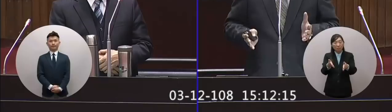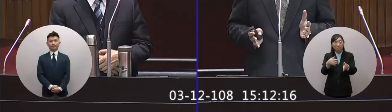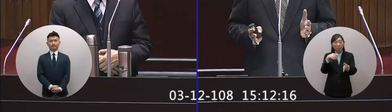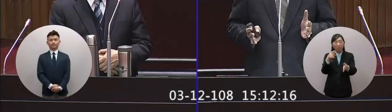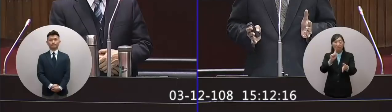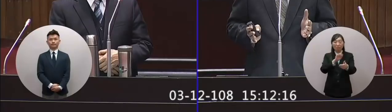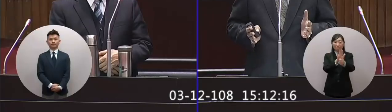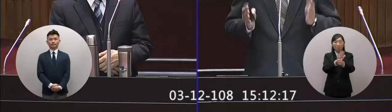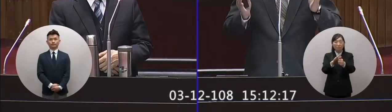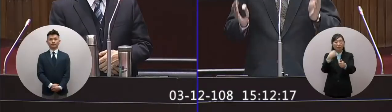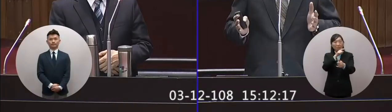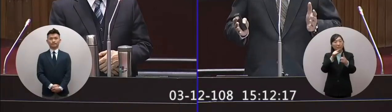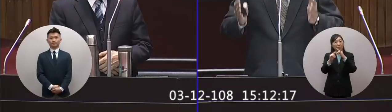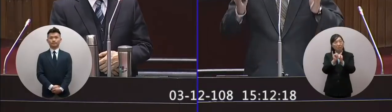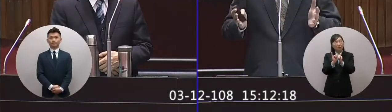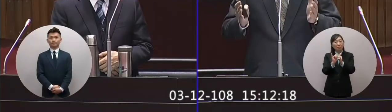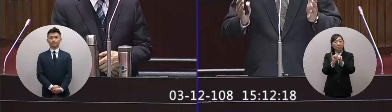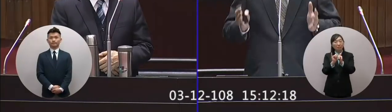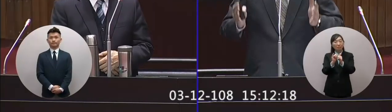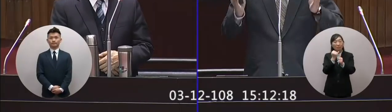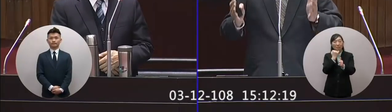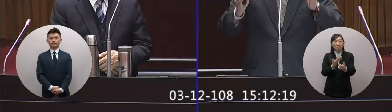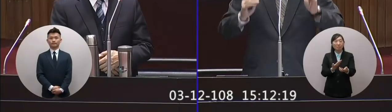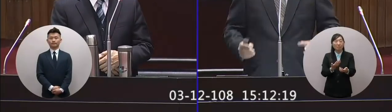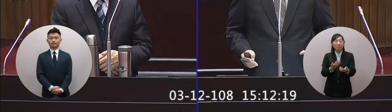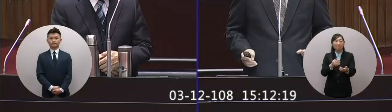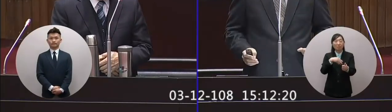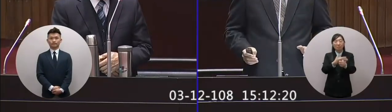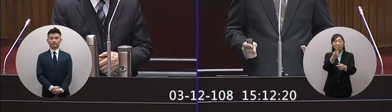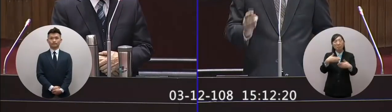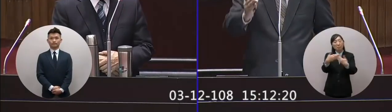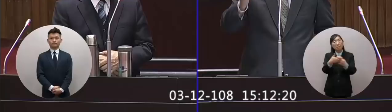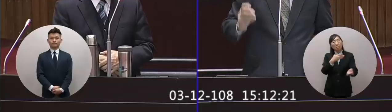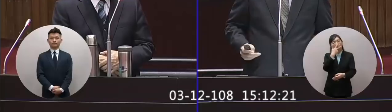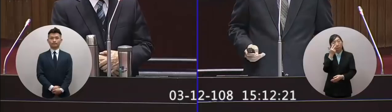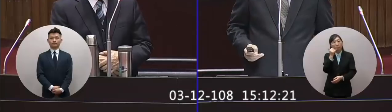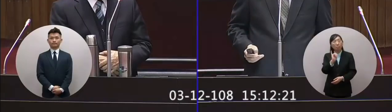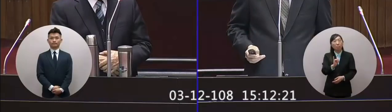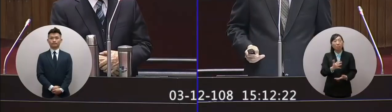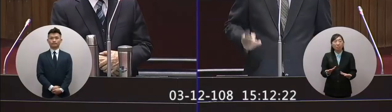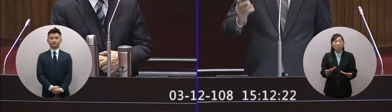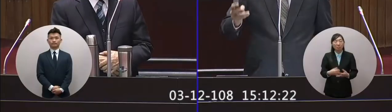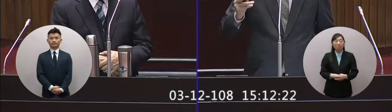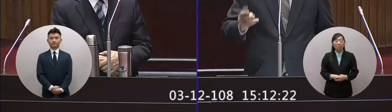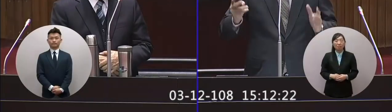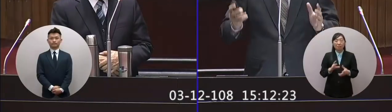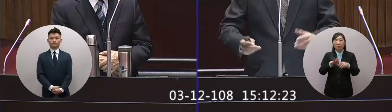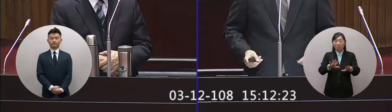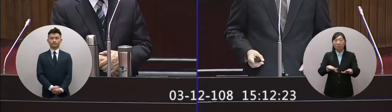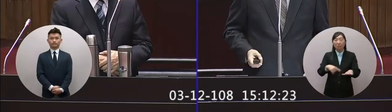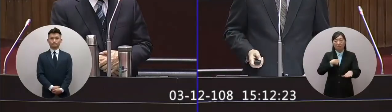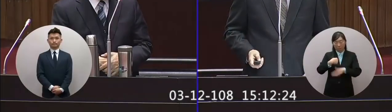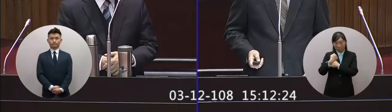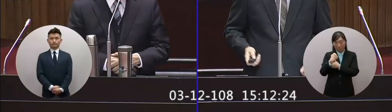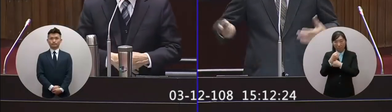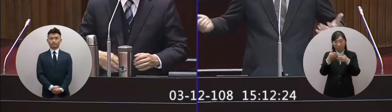这百姓能够有一个真正好的一个交通环境？ 院长部长，这就是咱爱努